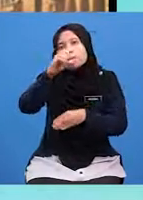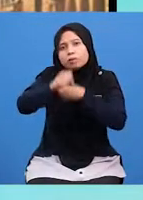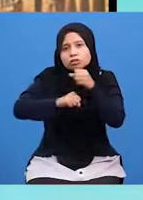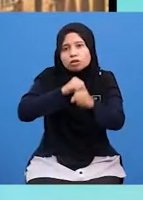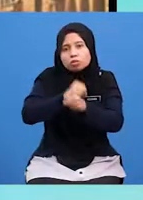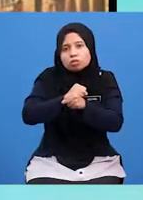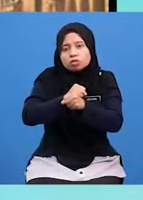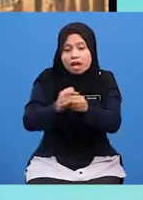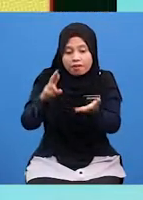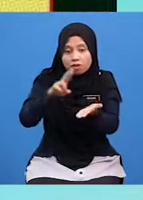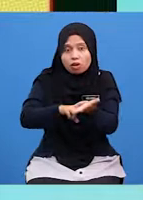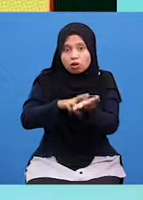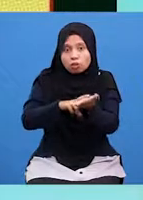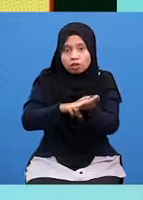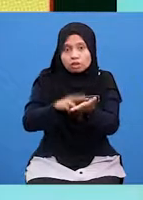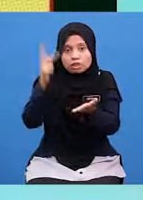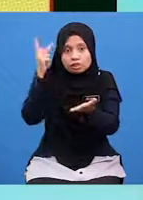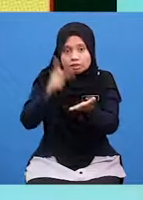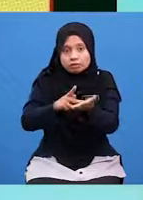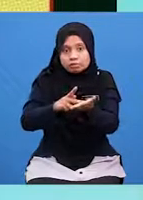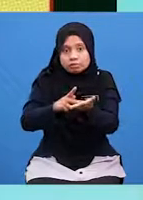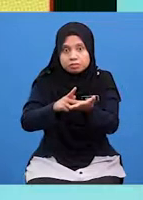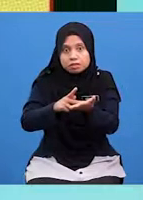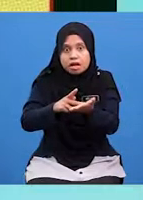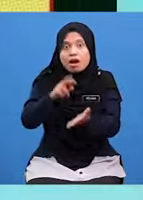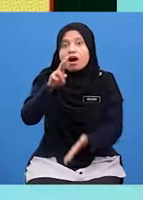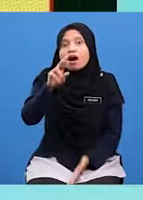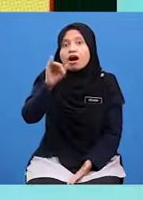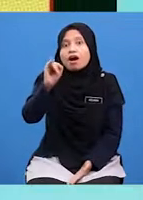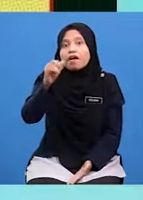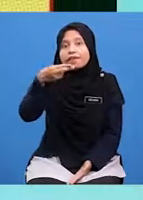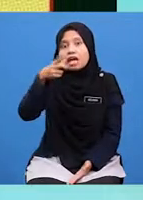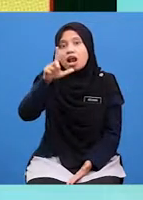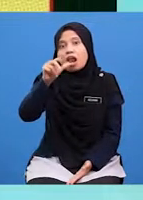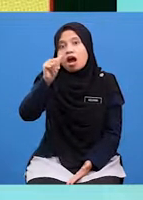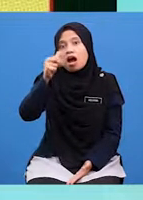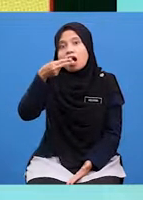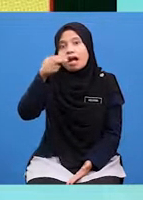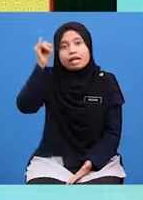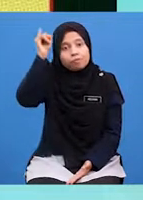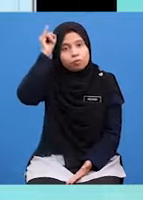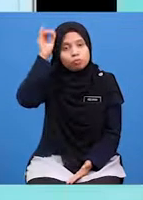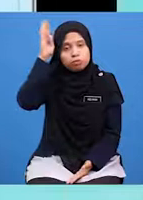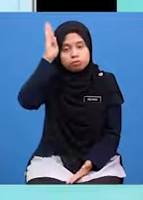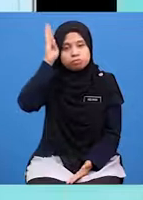Rekod pengembaraan beliau dikenali sebagai Rihlah Ibnu Battuta.